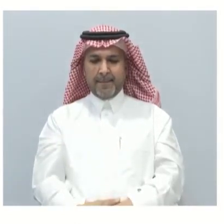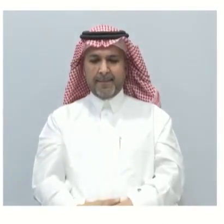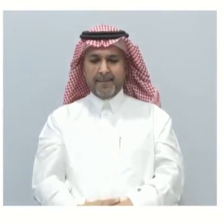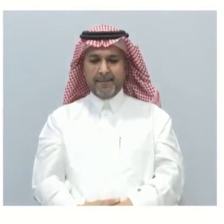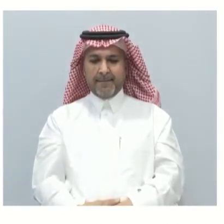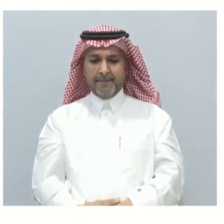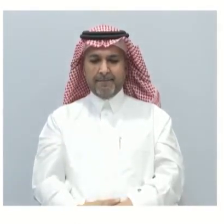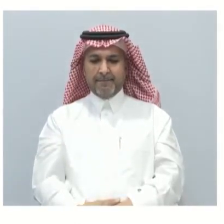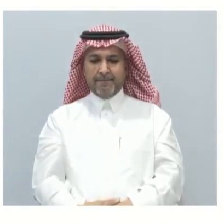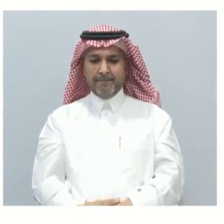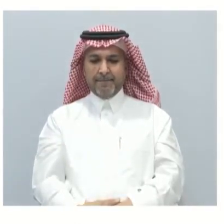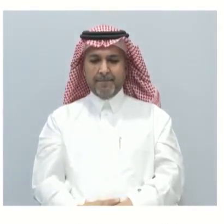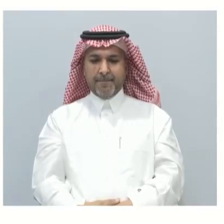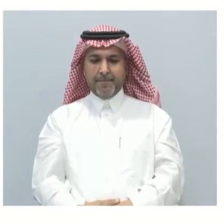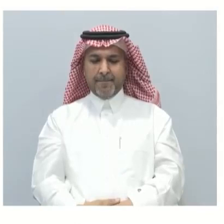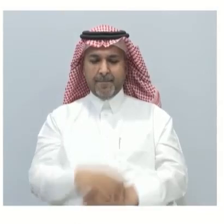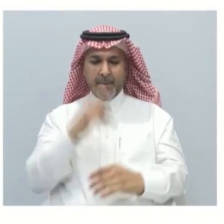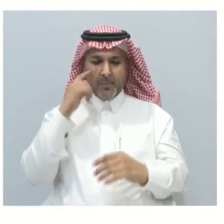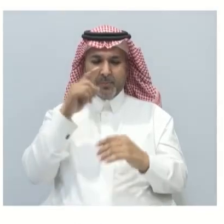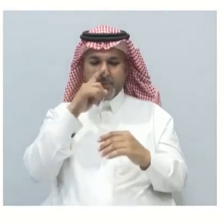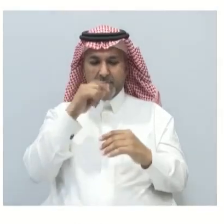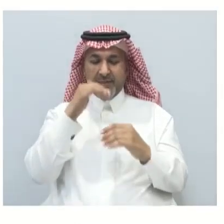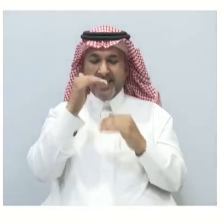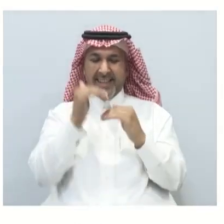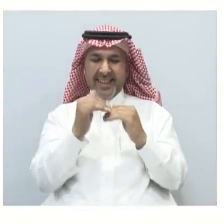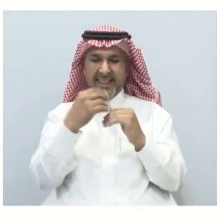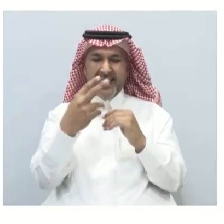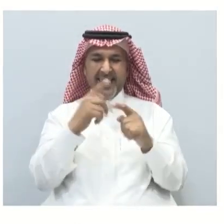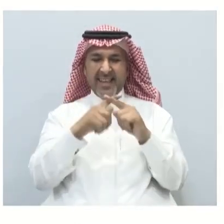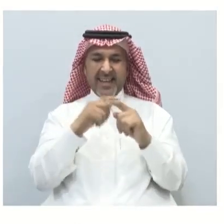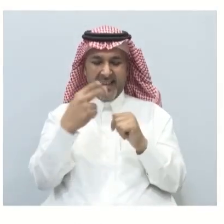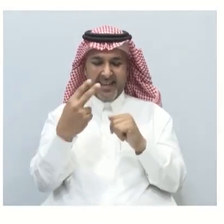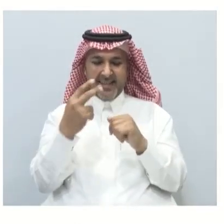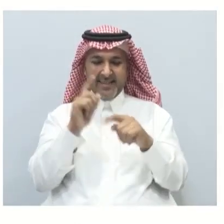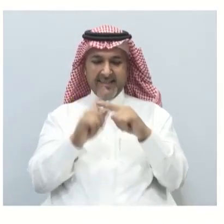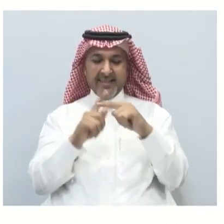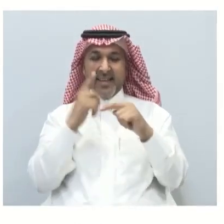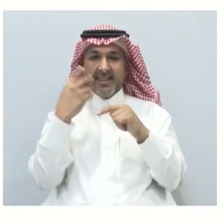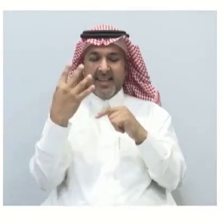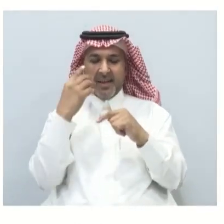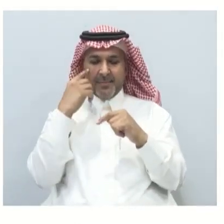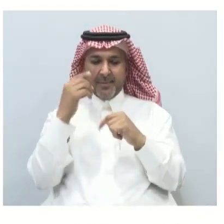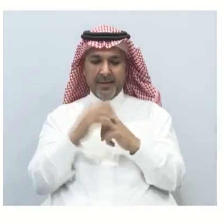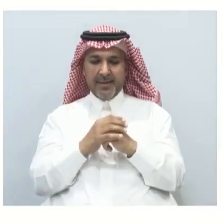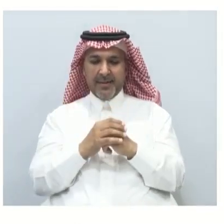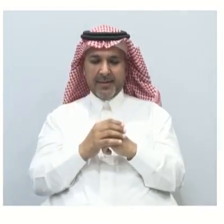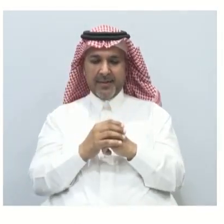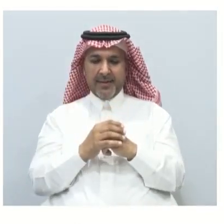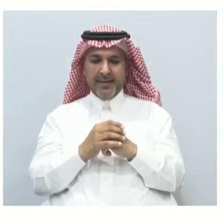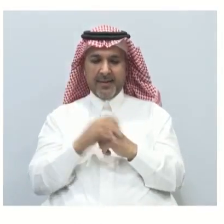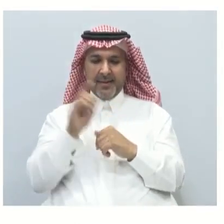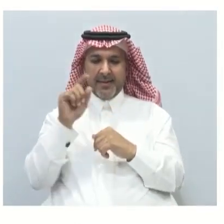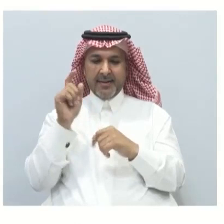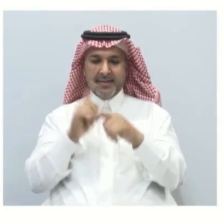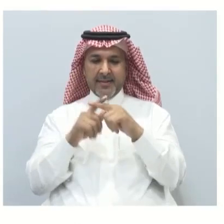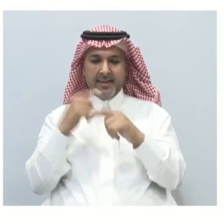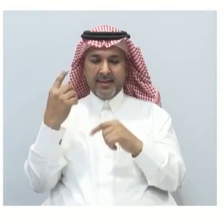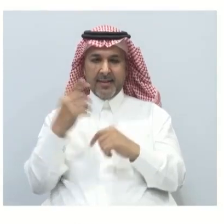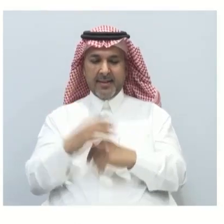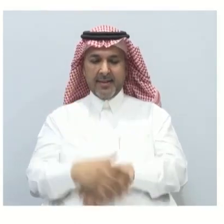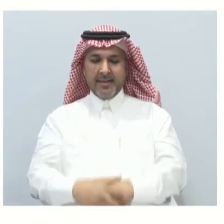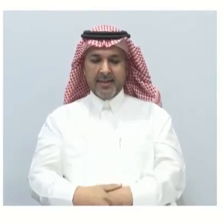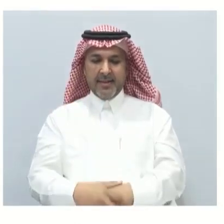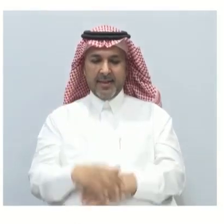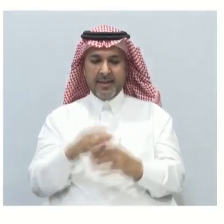عندك اكس زائدا س هنا بتصير 2 اكس زئ 4 تساوي اكس زئ 7 انقل الاكس